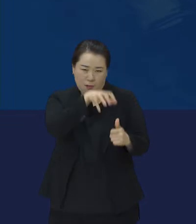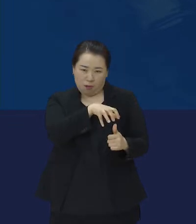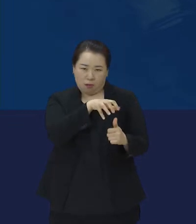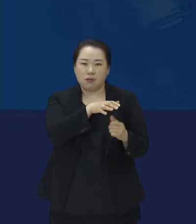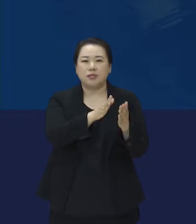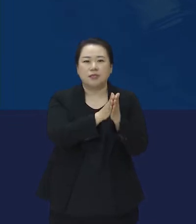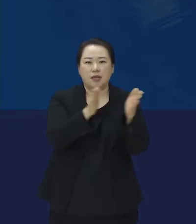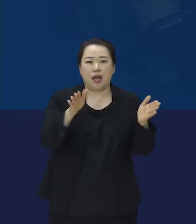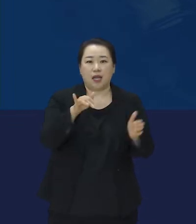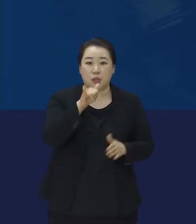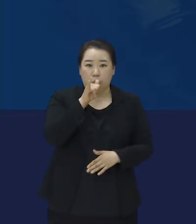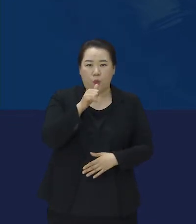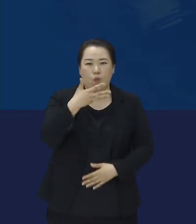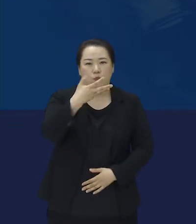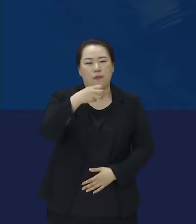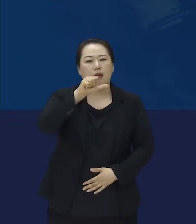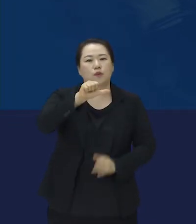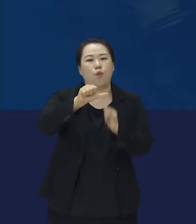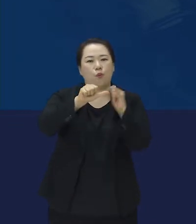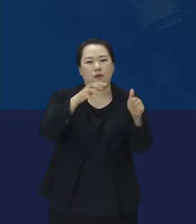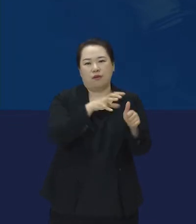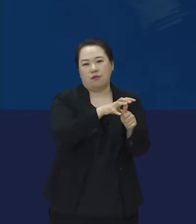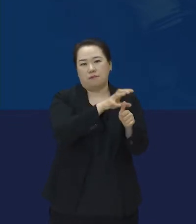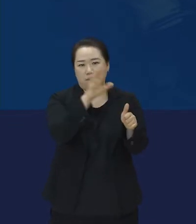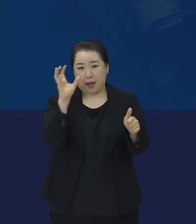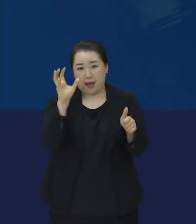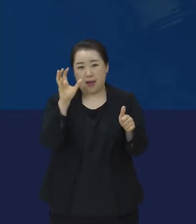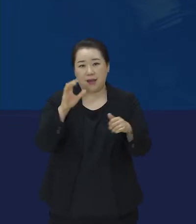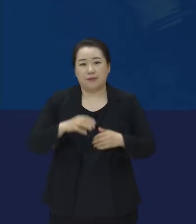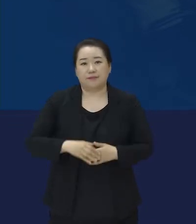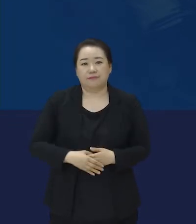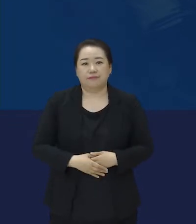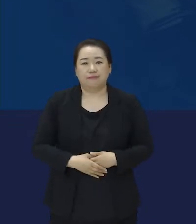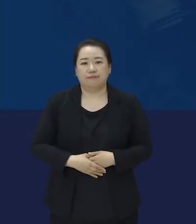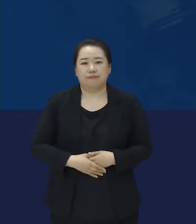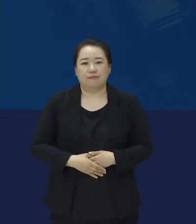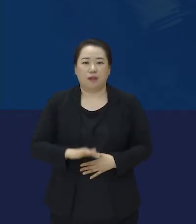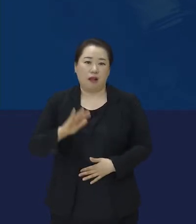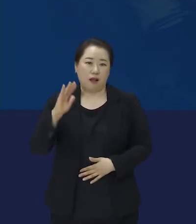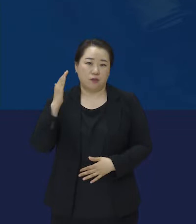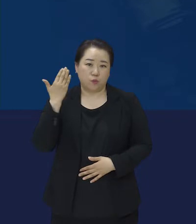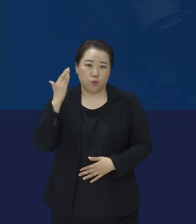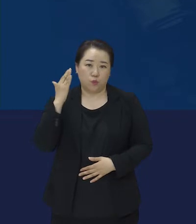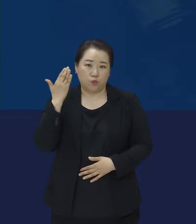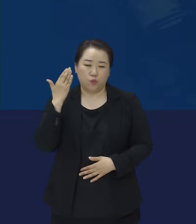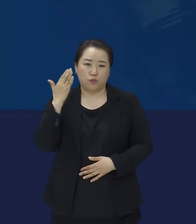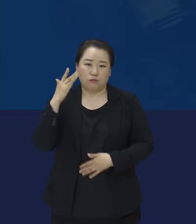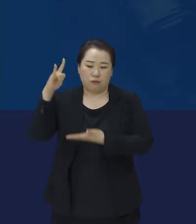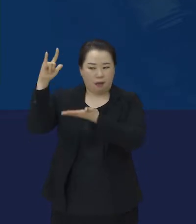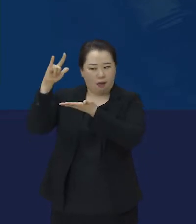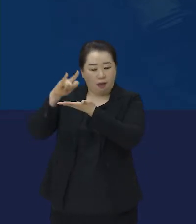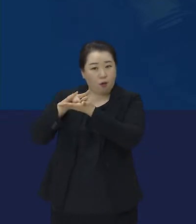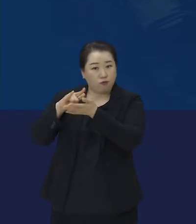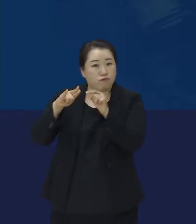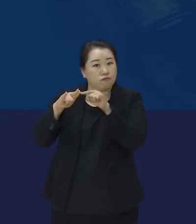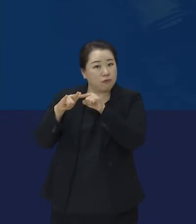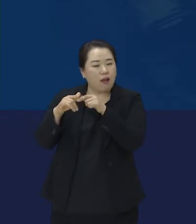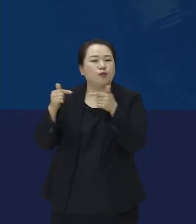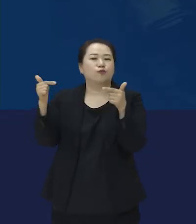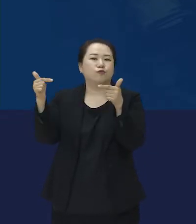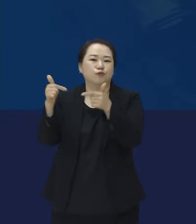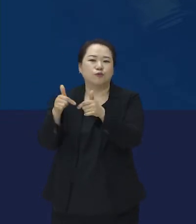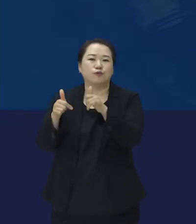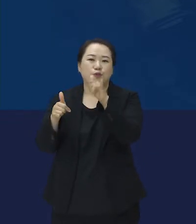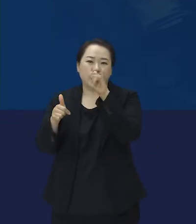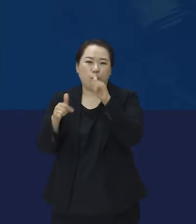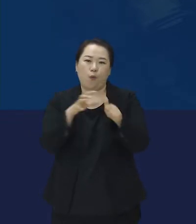들어갔고 85명이 격리 해제됐습니다. 최근 들어 입국자는 점차